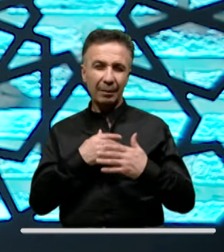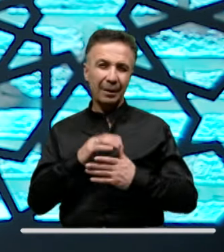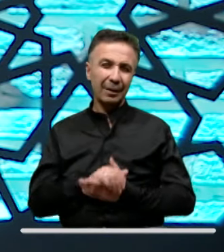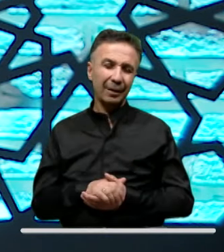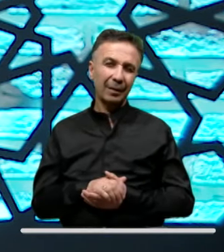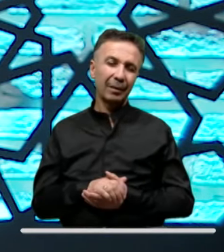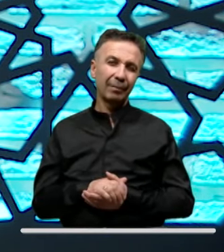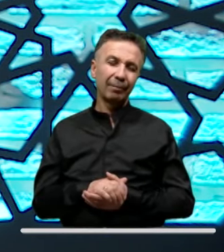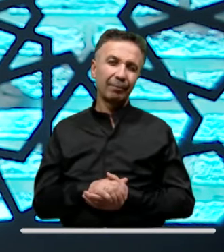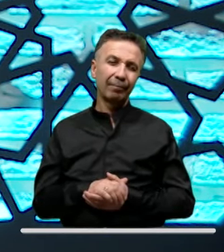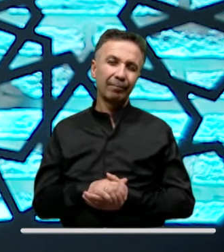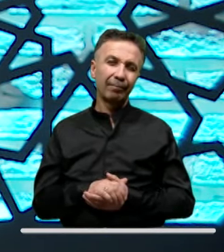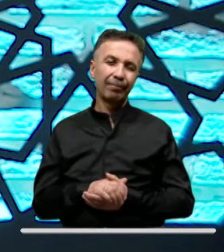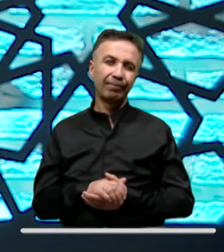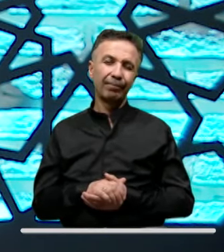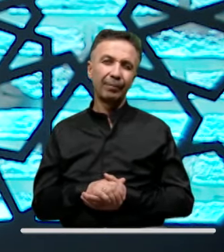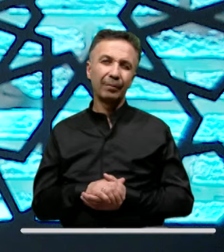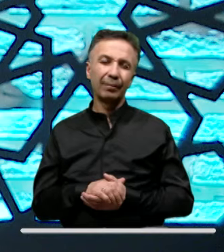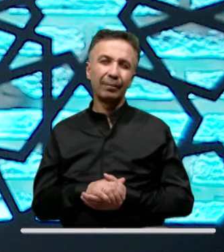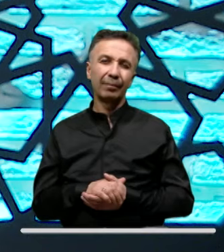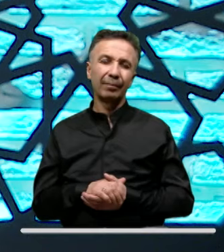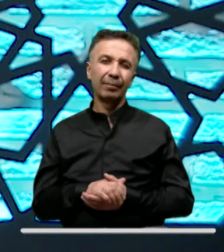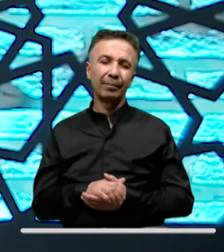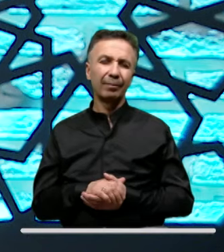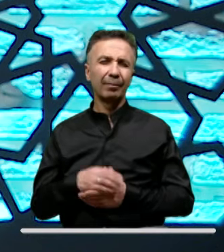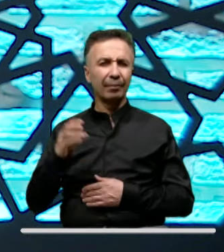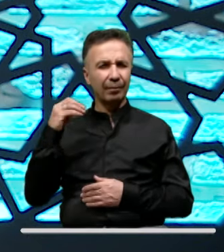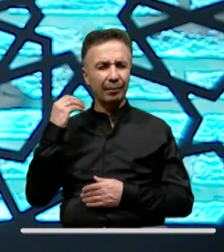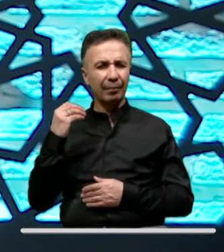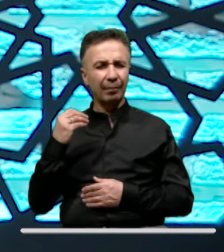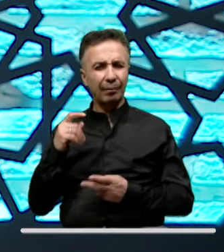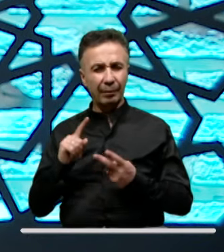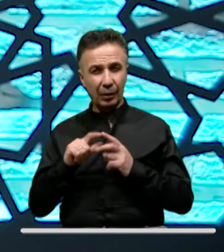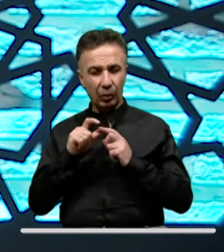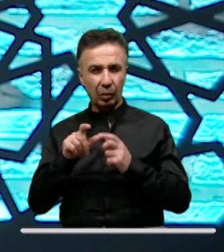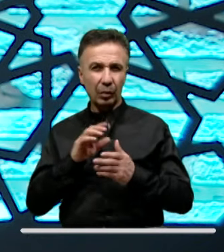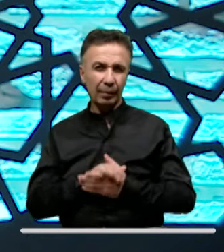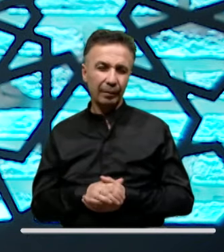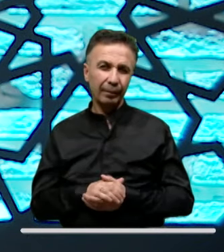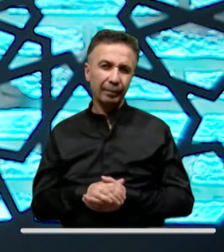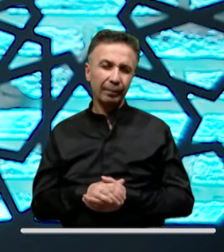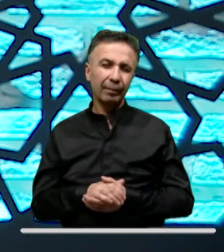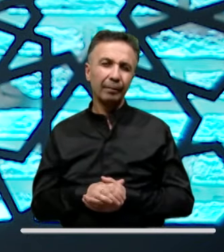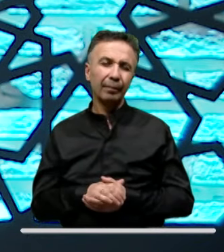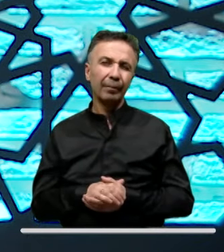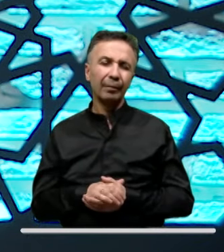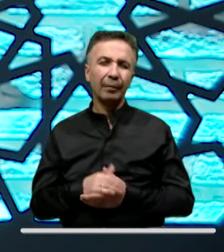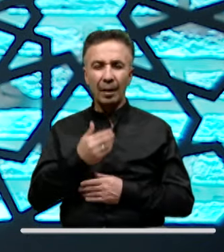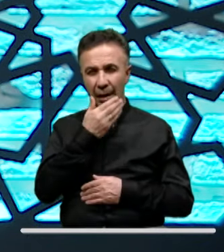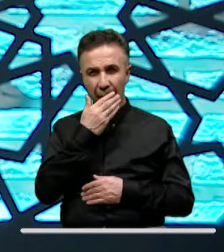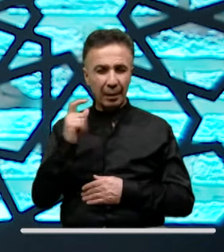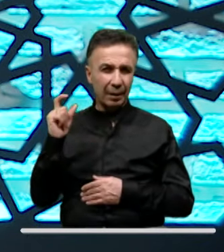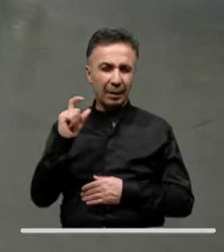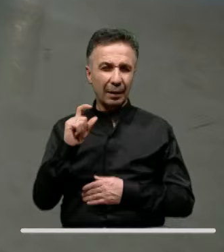Yasin Bey. Olsun. Amin bil mukabele. Hocam benim birinci sorum şu. Hep Ramazan'da